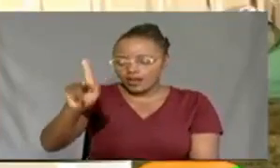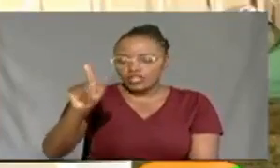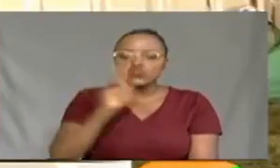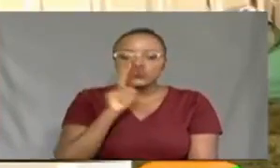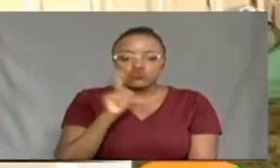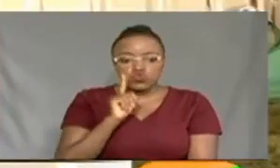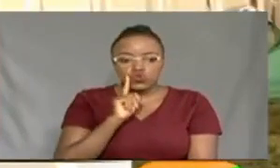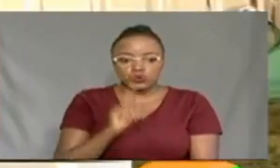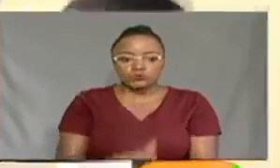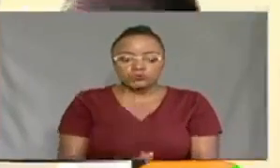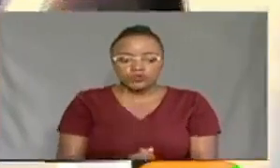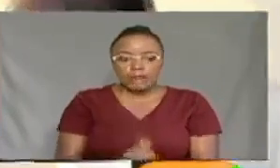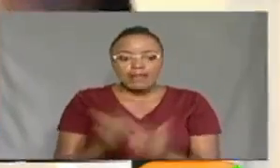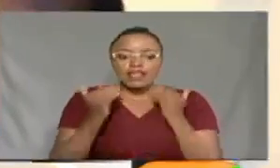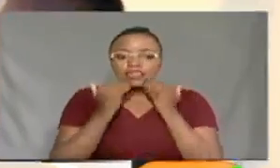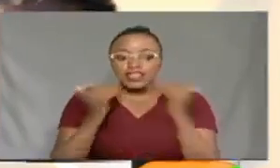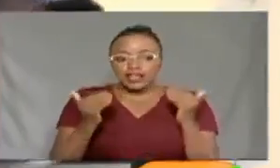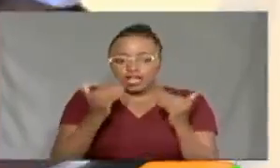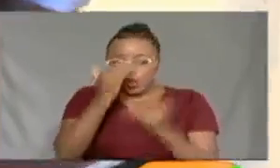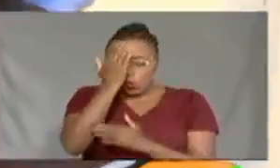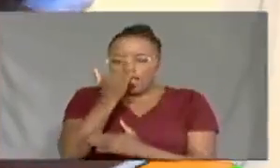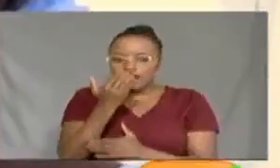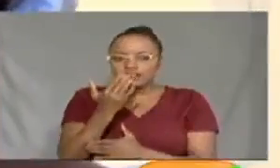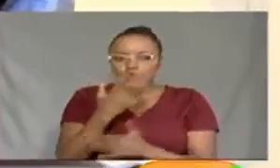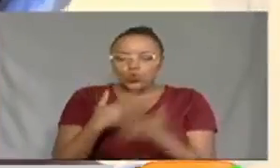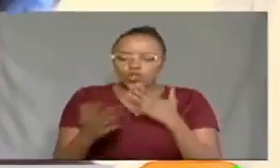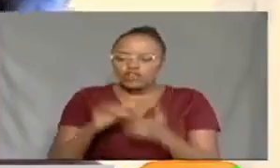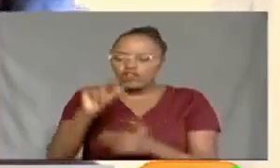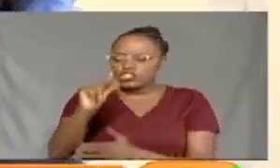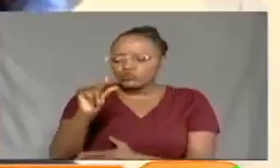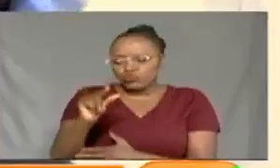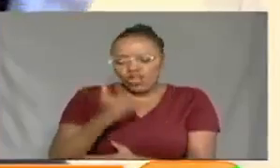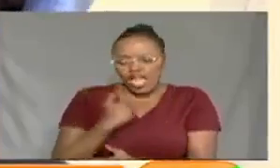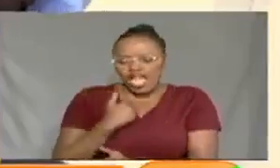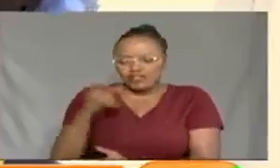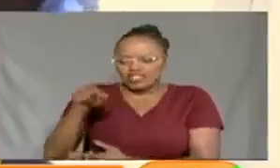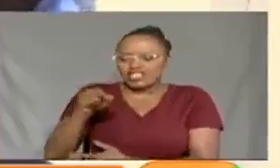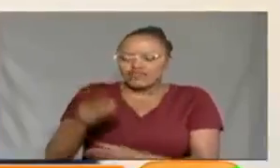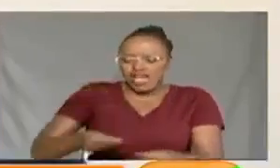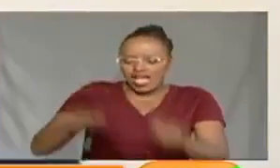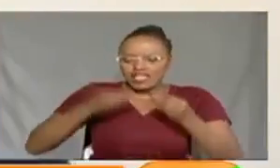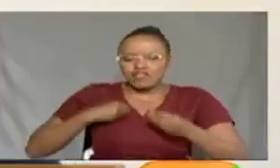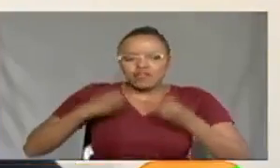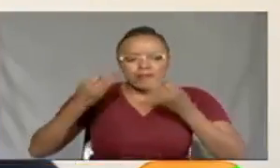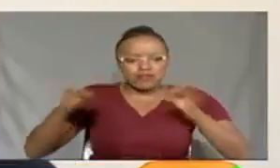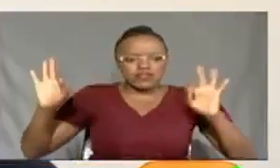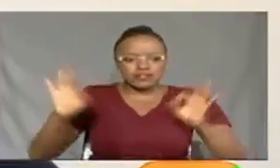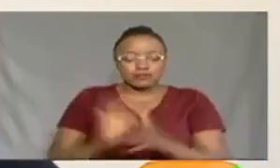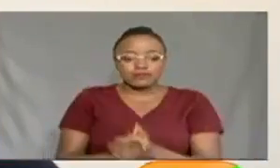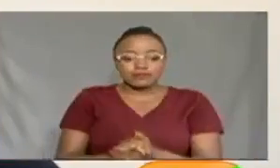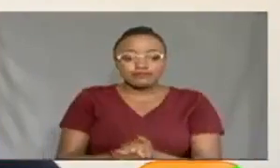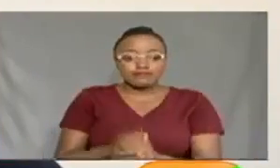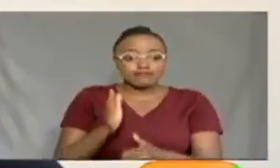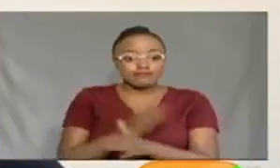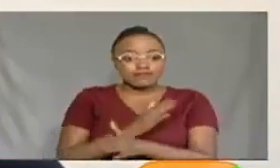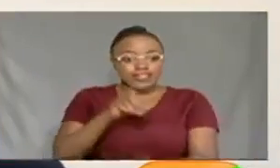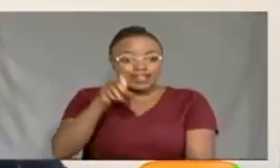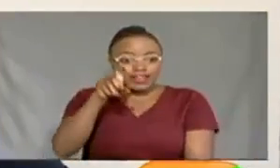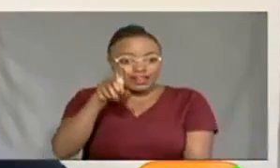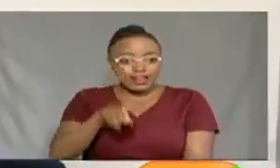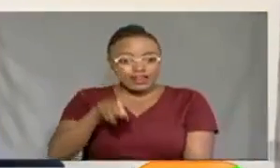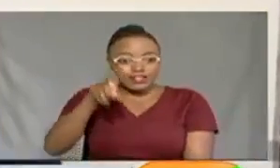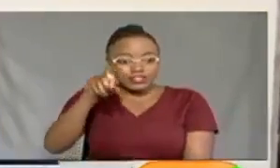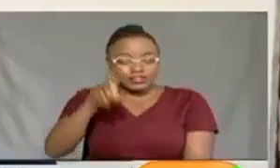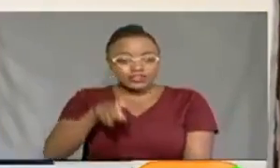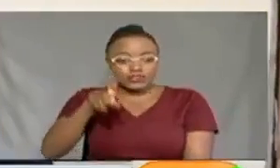kesho. Ninashukuru kwa sababu kile kitu kidogo niko nacho ni alinipa free of charge. KANU, KANU